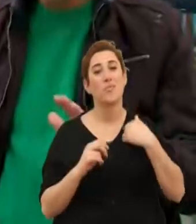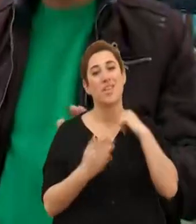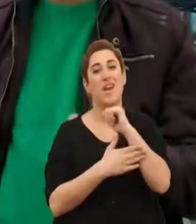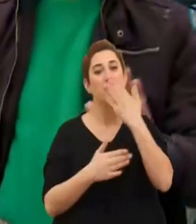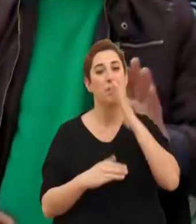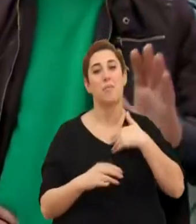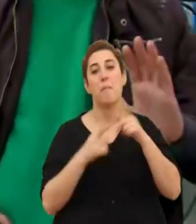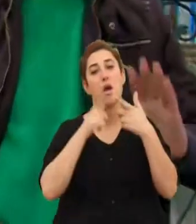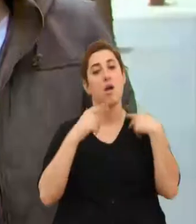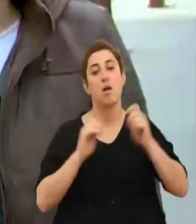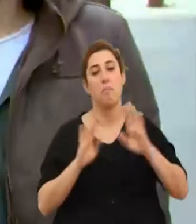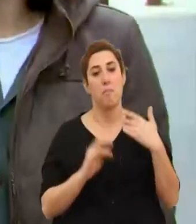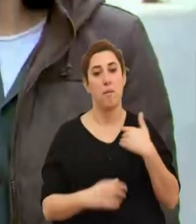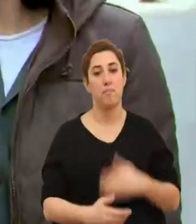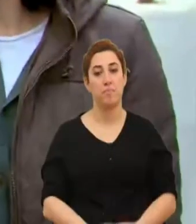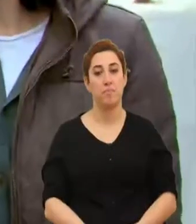benden yardım beklemeyin. Ben bağıramam.